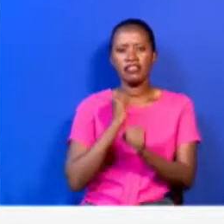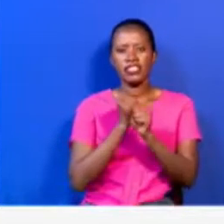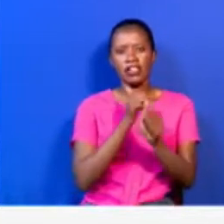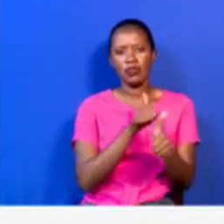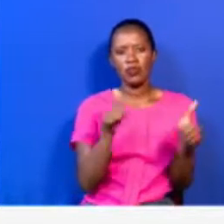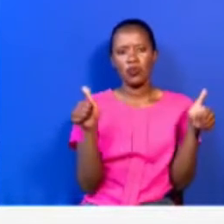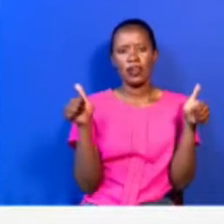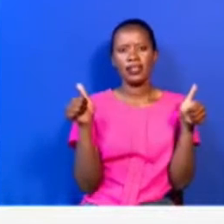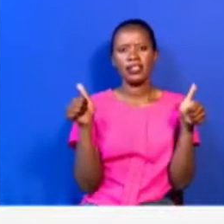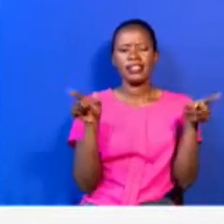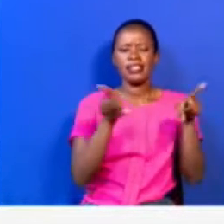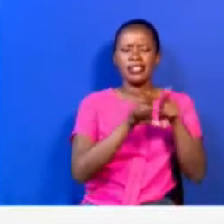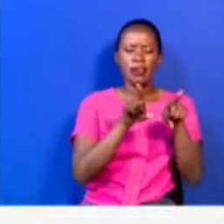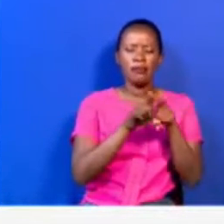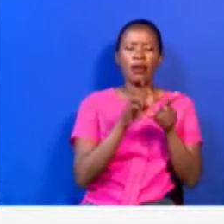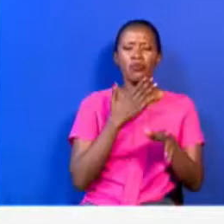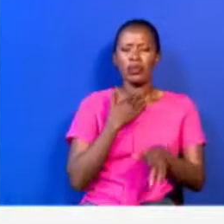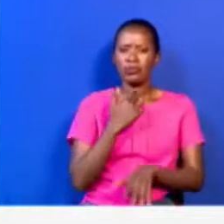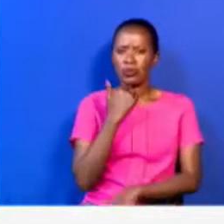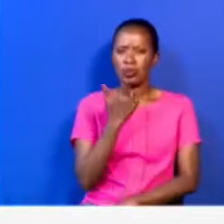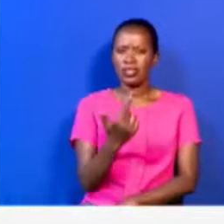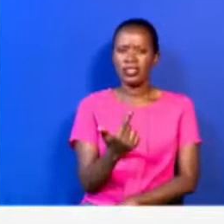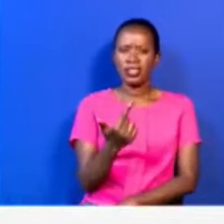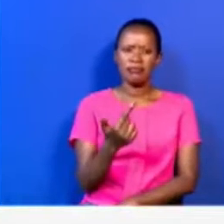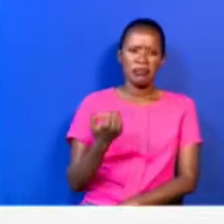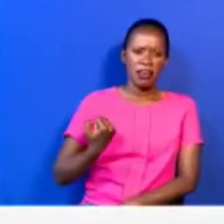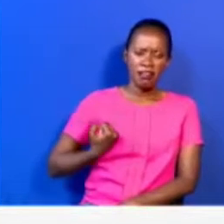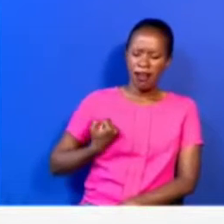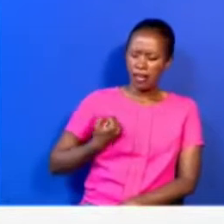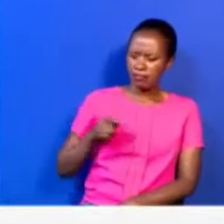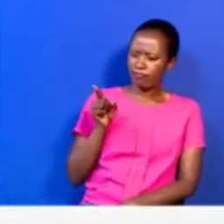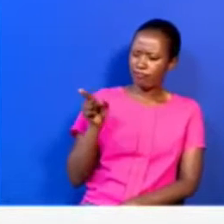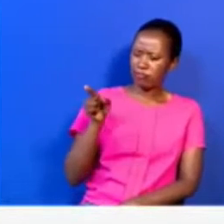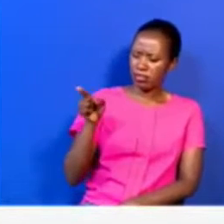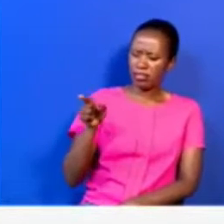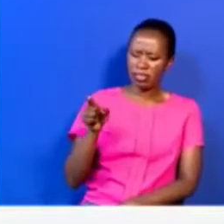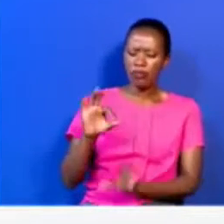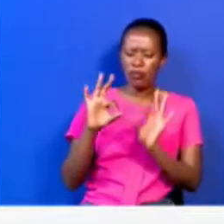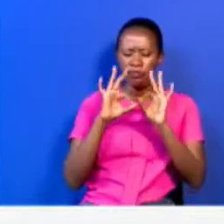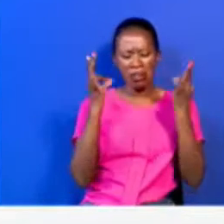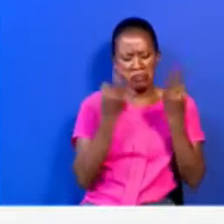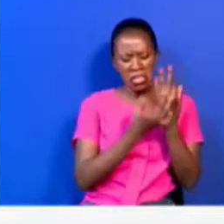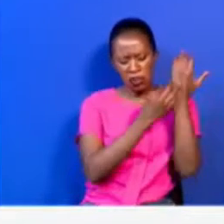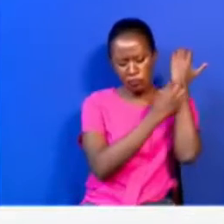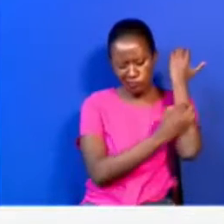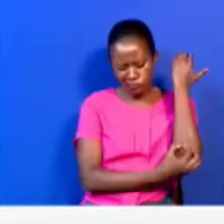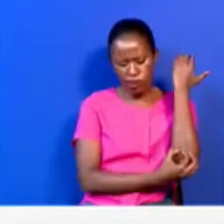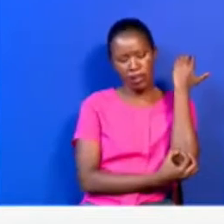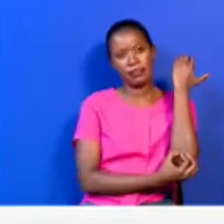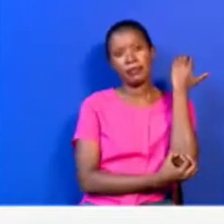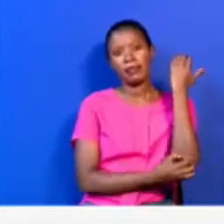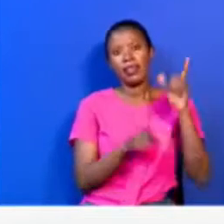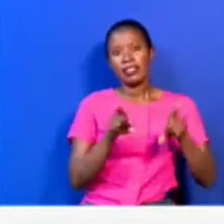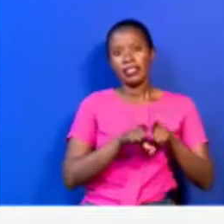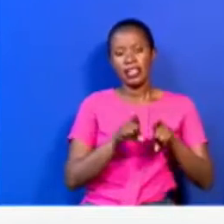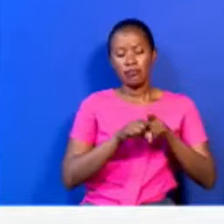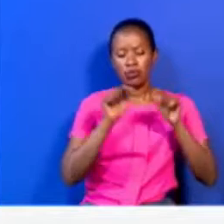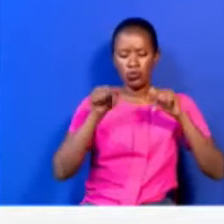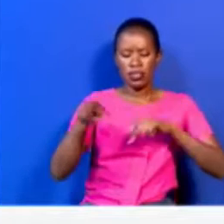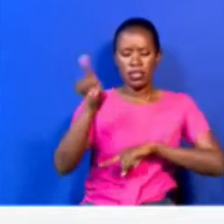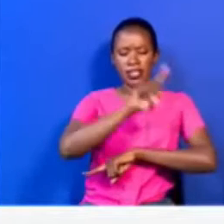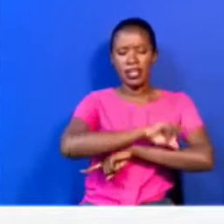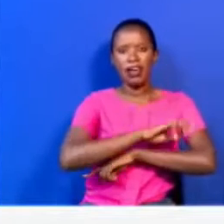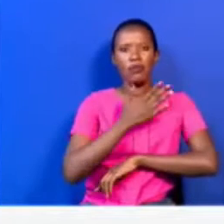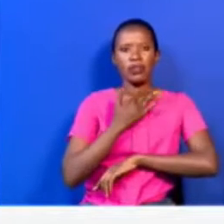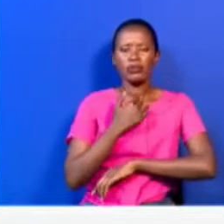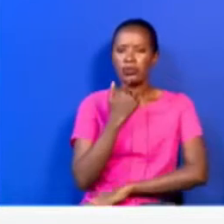vizuri. Lakini pia nataka niseme Lisa anatoka kwenye familia maskini. Kwa hivyo leo